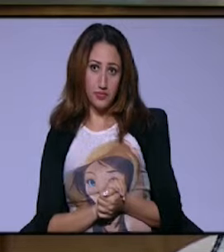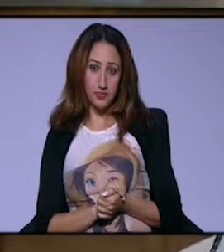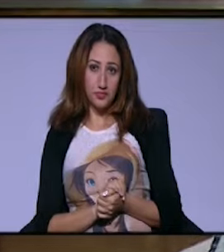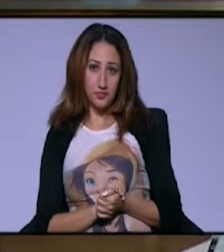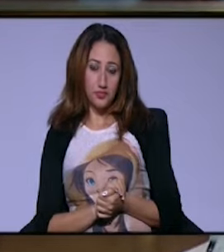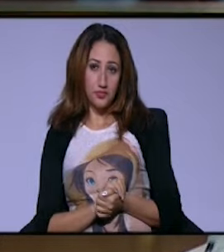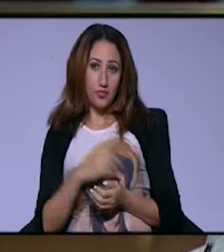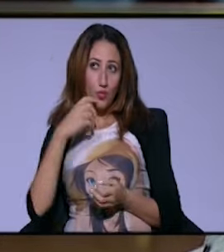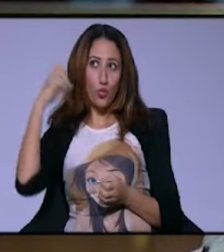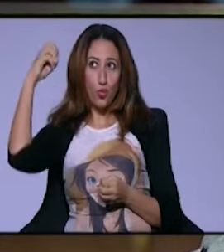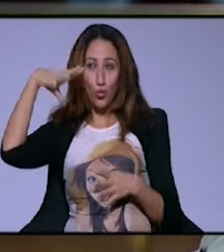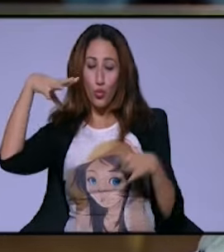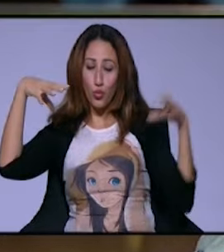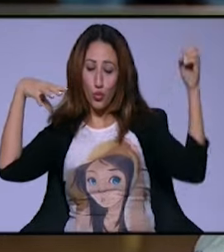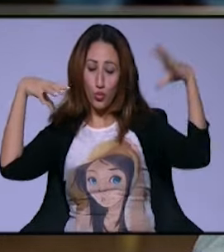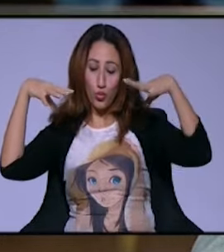وشعت أنواره